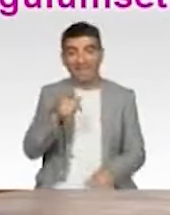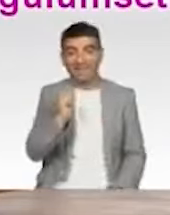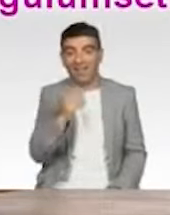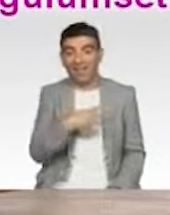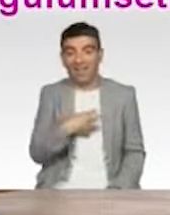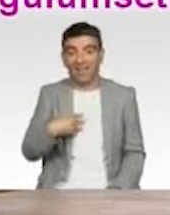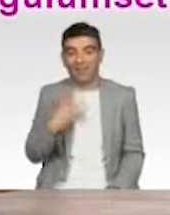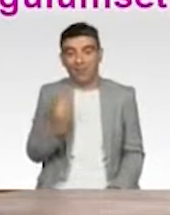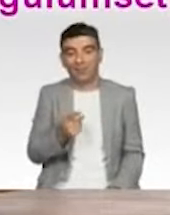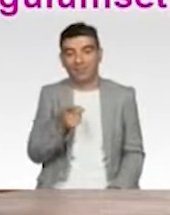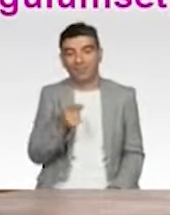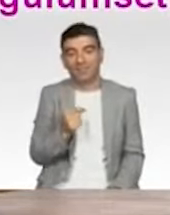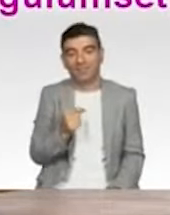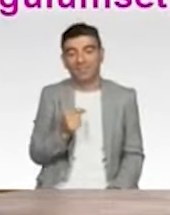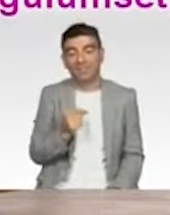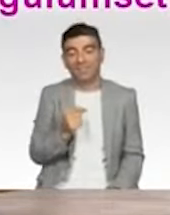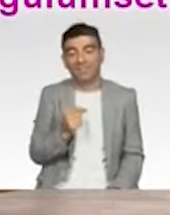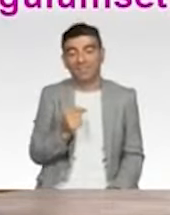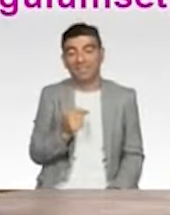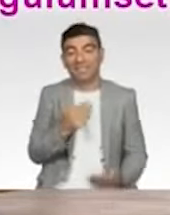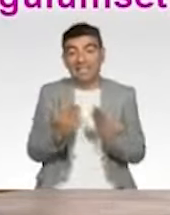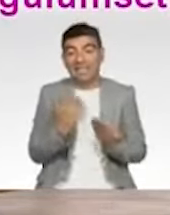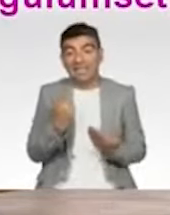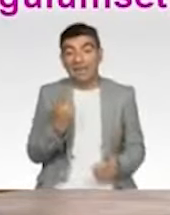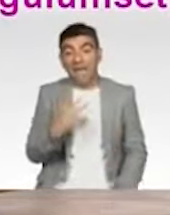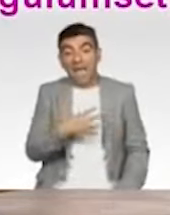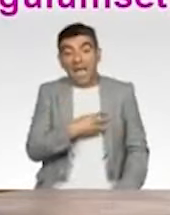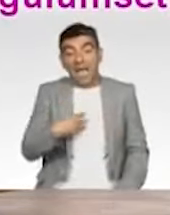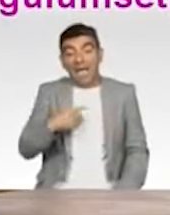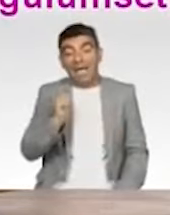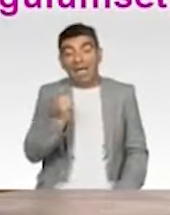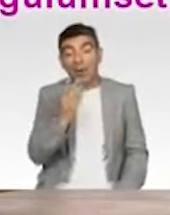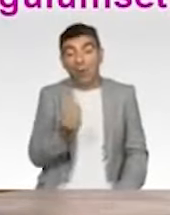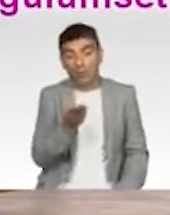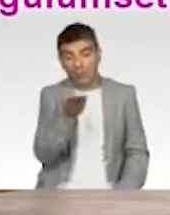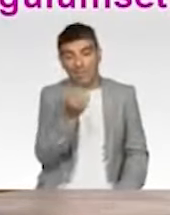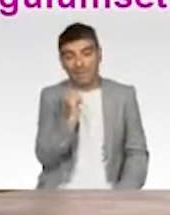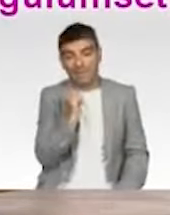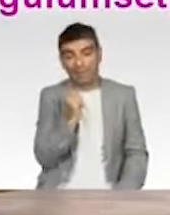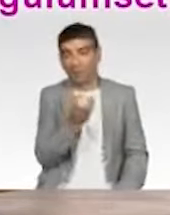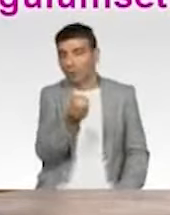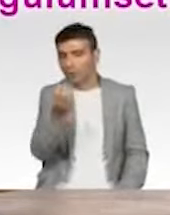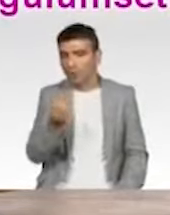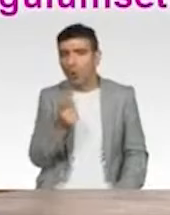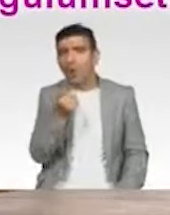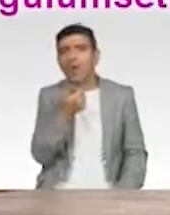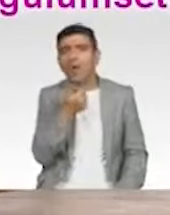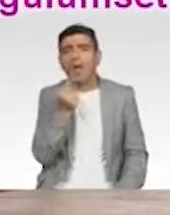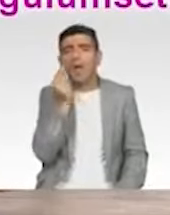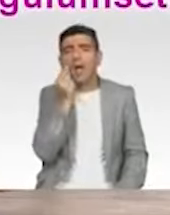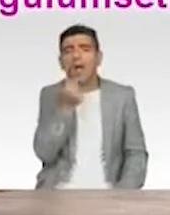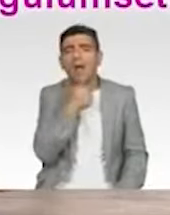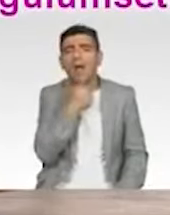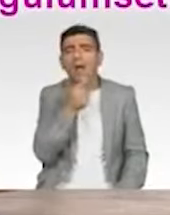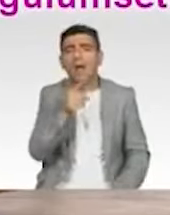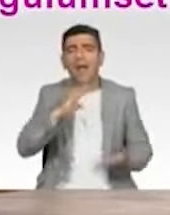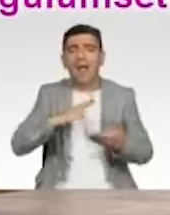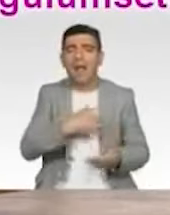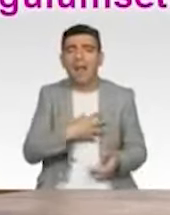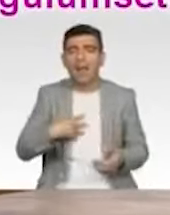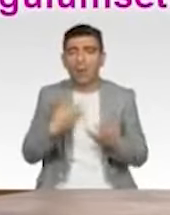olacaksın. İki tane i̇nşallah gelin olacak inşallah. Görürüz. Nasıl bir kayınvalide olursun? Ben bunu çok erkek annesi olan arkadaşlarım